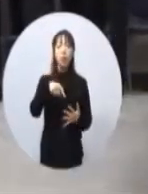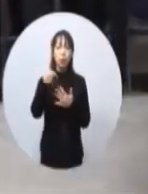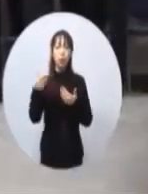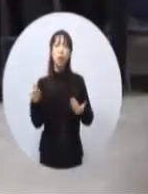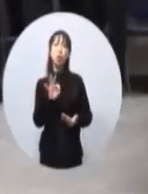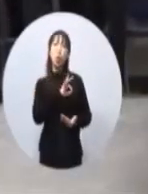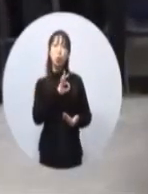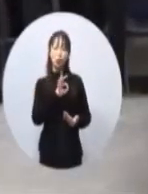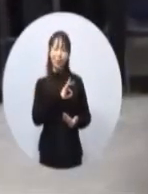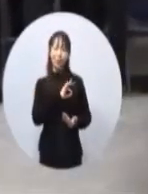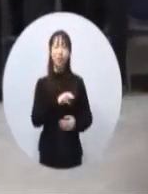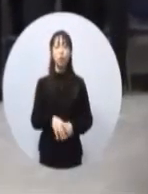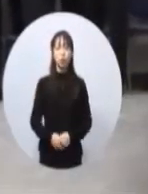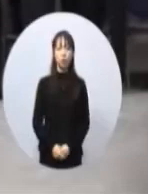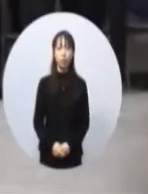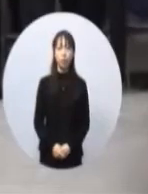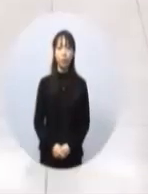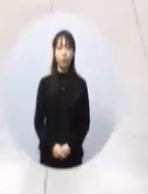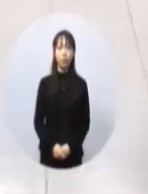です